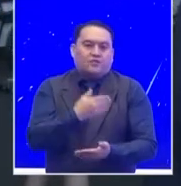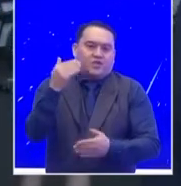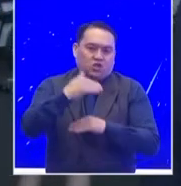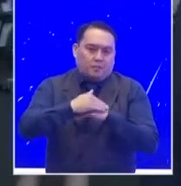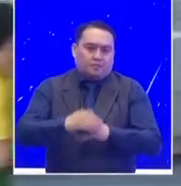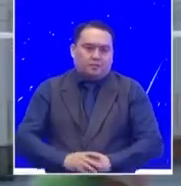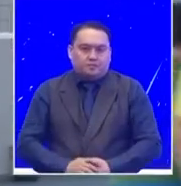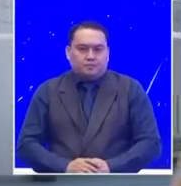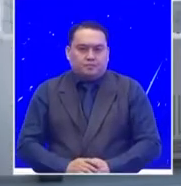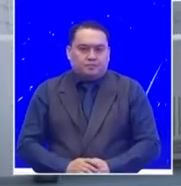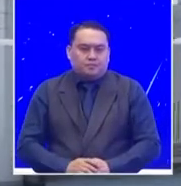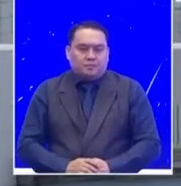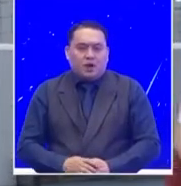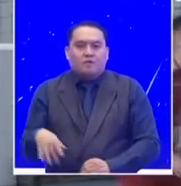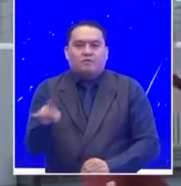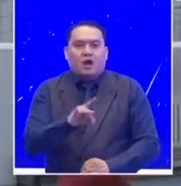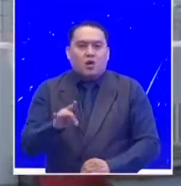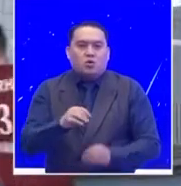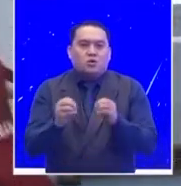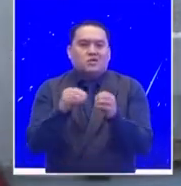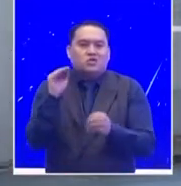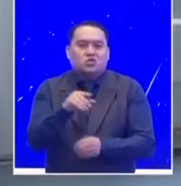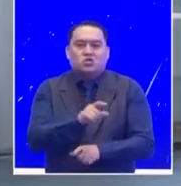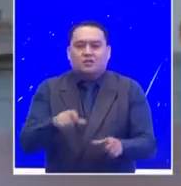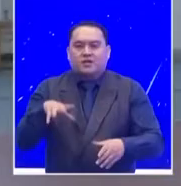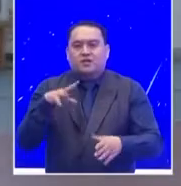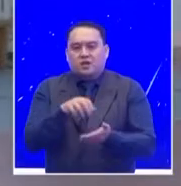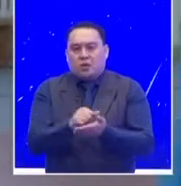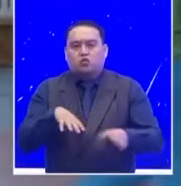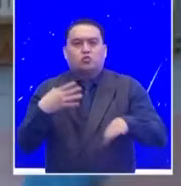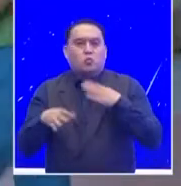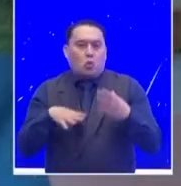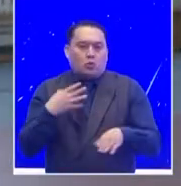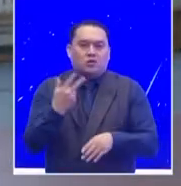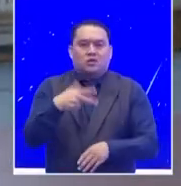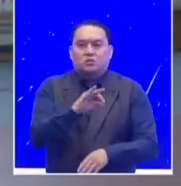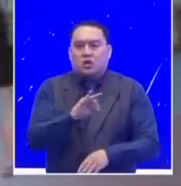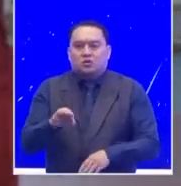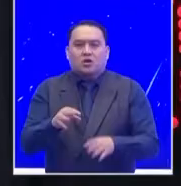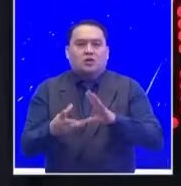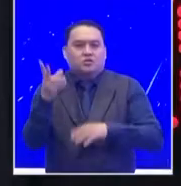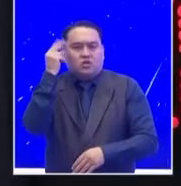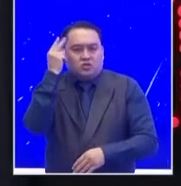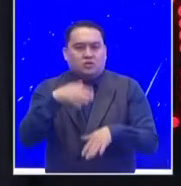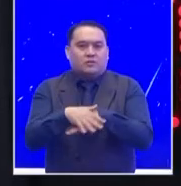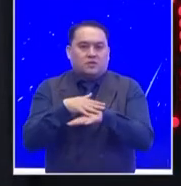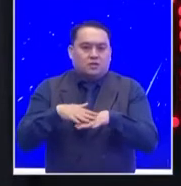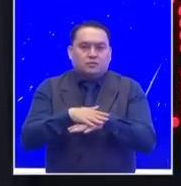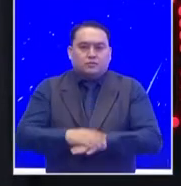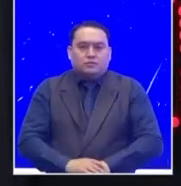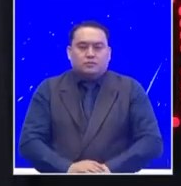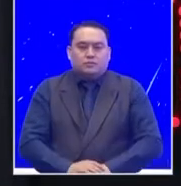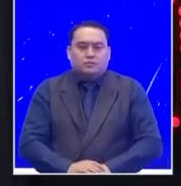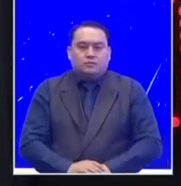время. В целом в районе около 10 тысяч человек занимаются спортом, а это 30% от численности населения.